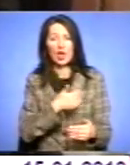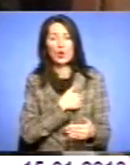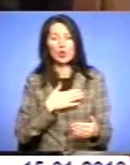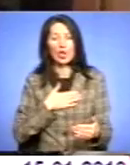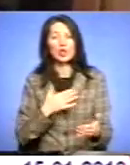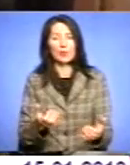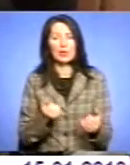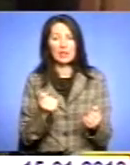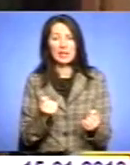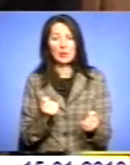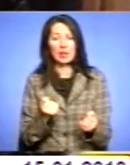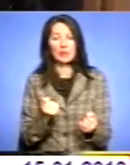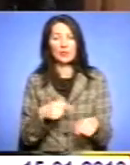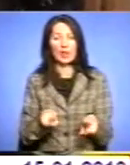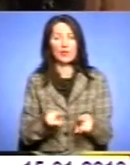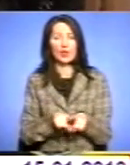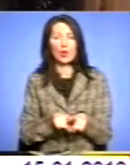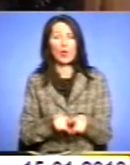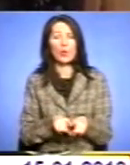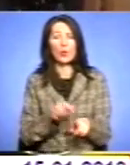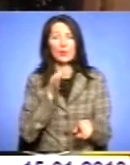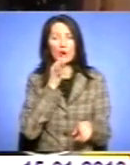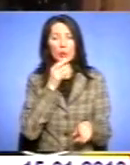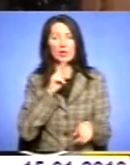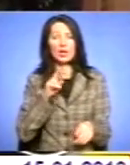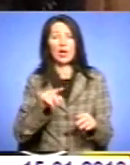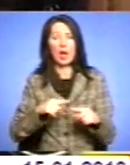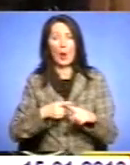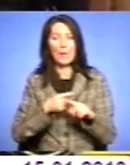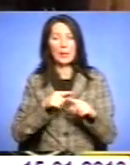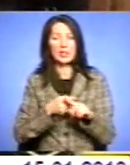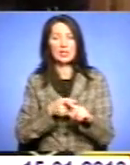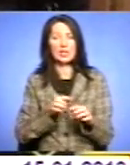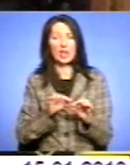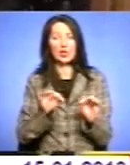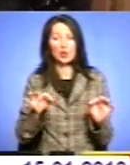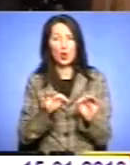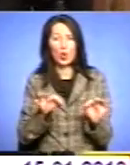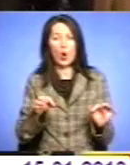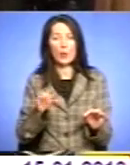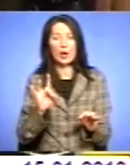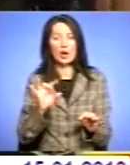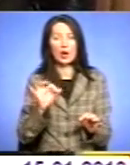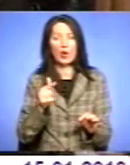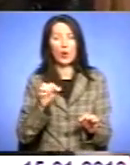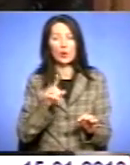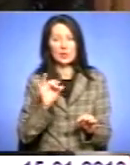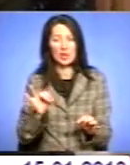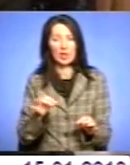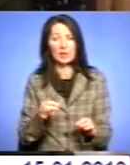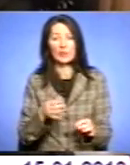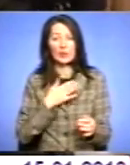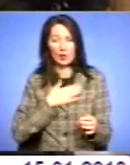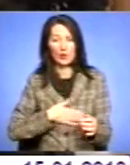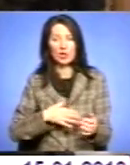підтримки, але в такому захопленні, як плетіння соломи з ргози, це дуже задоволення отримує дитина. І те захоплення,